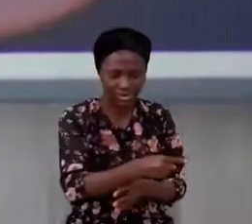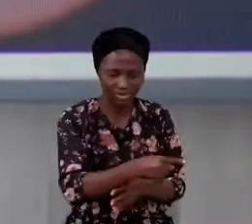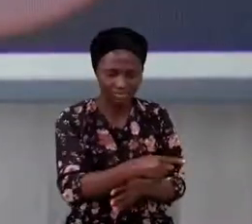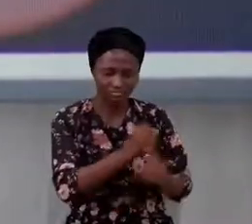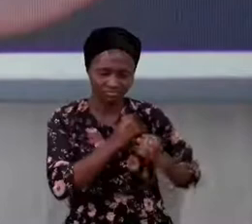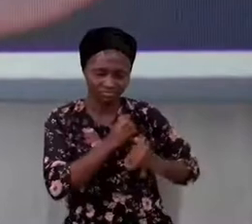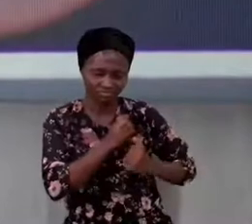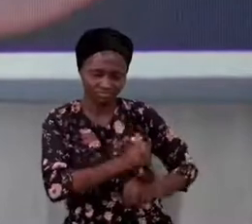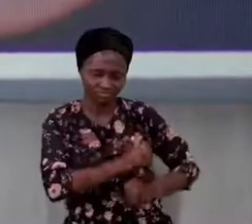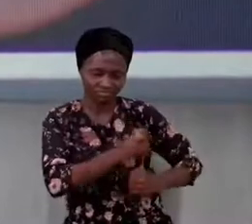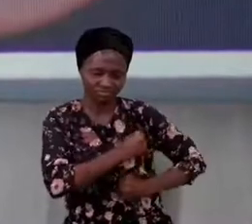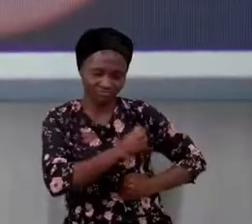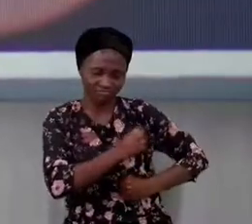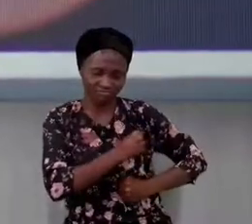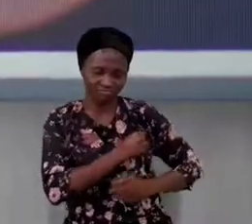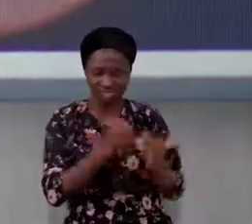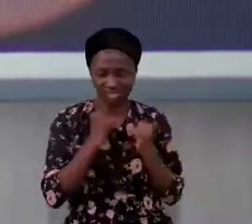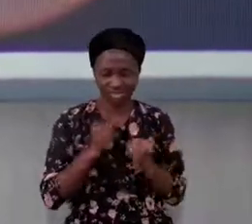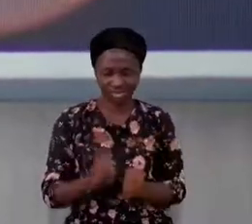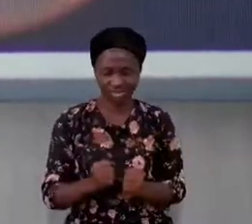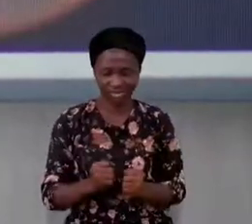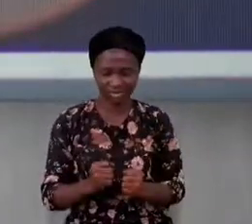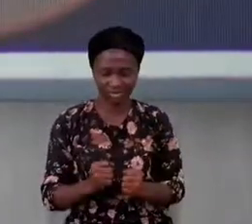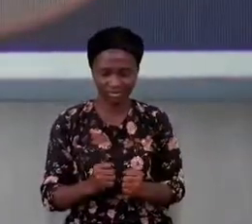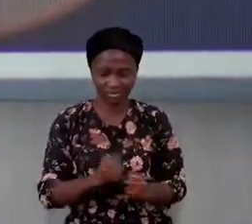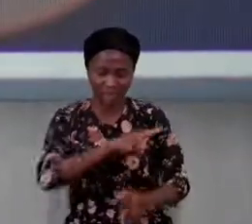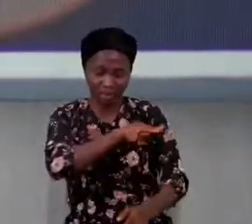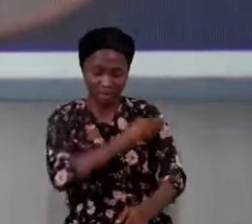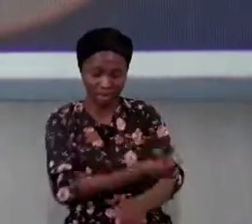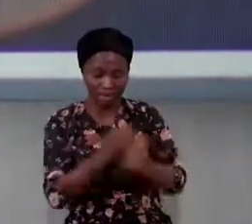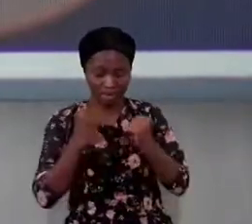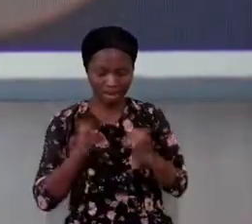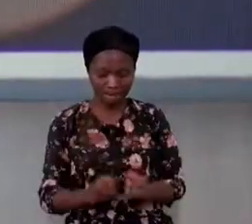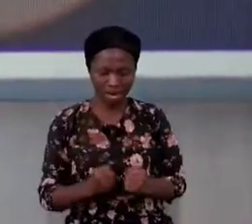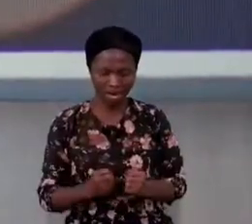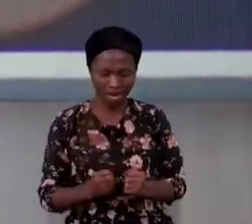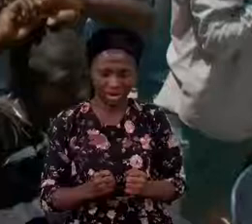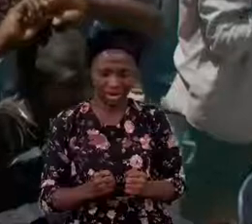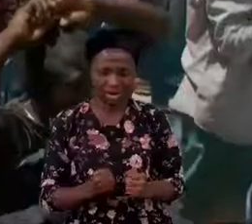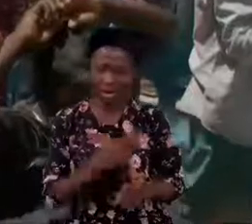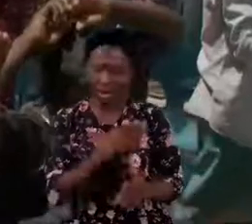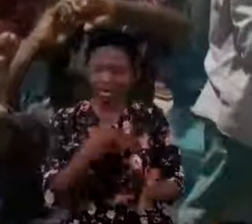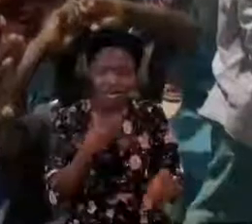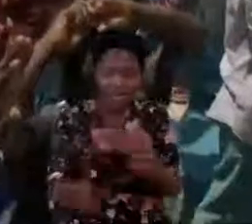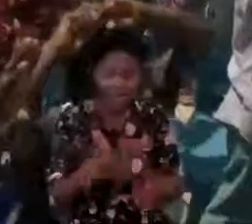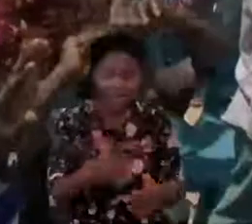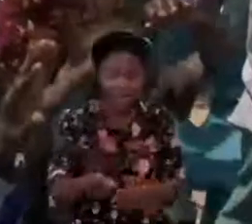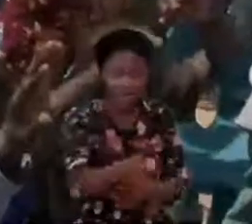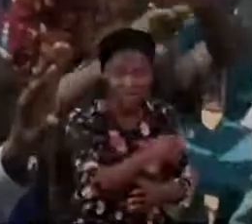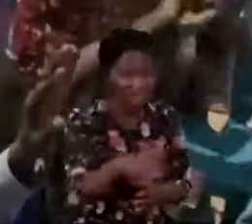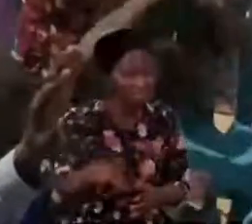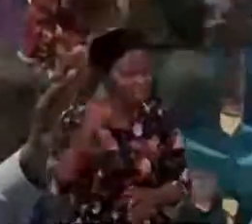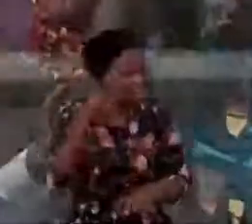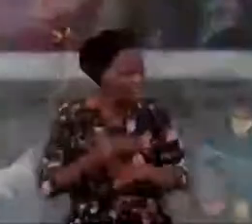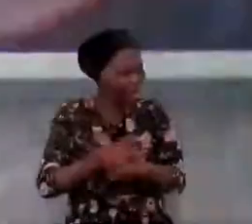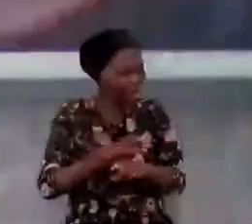la puissance. Et ce qui trouvait d'impossible par le passé, tout est maintenant possible.